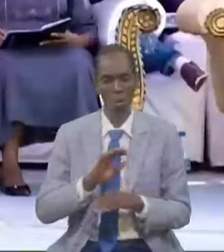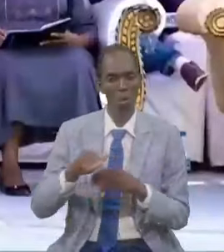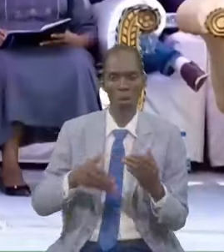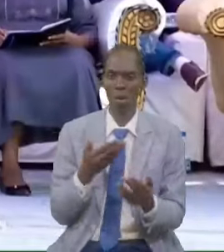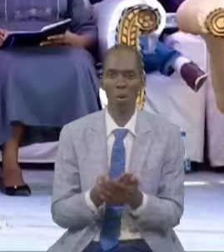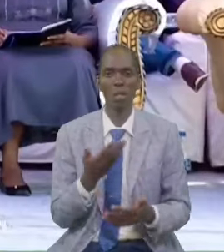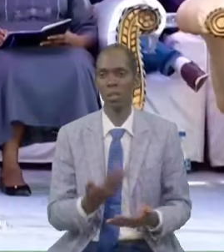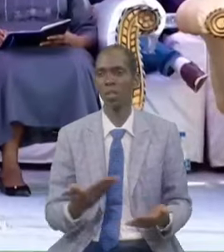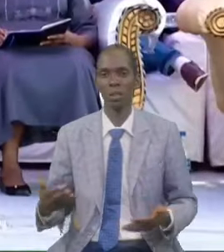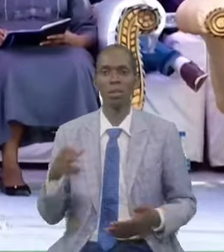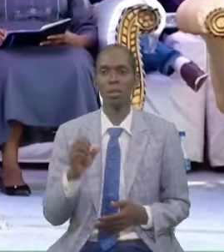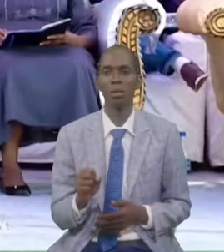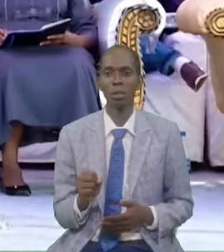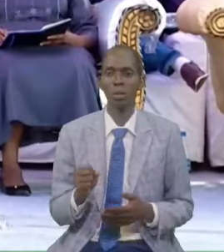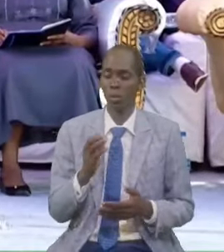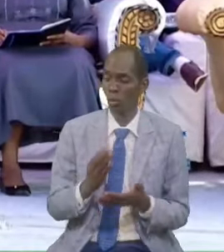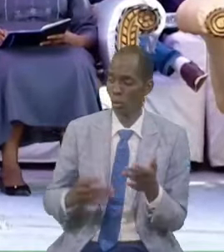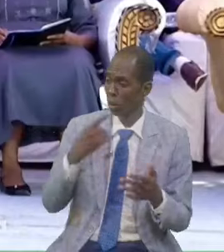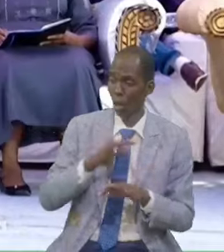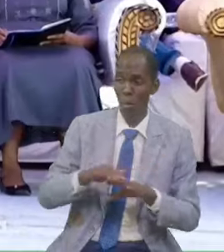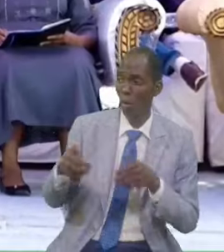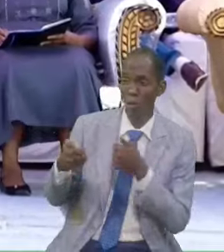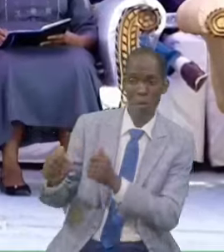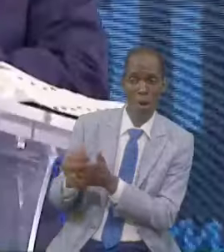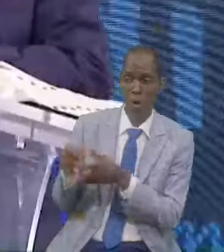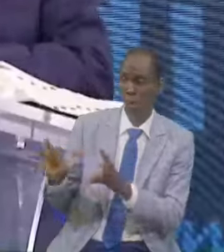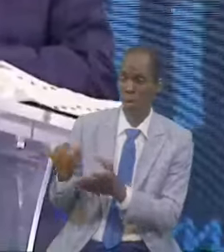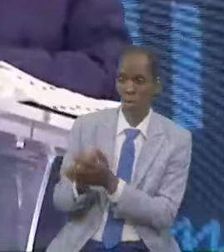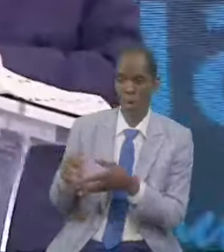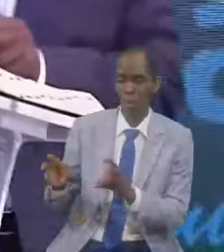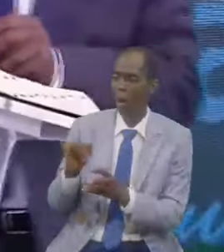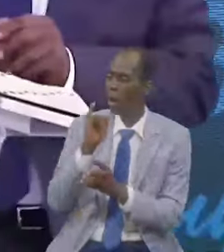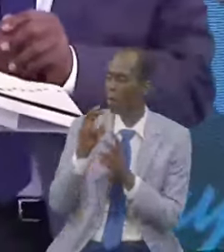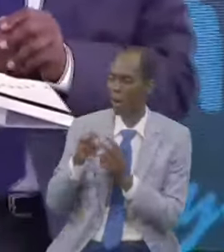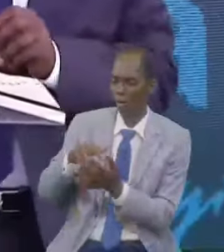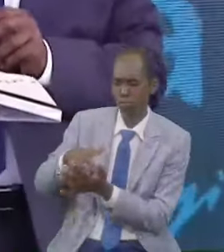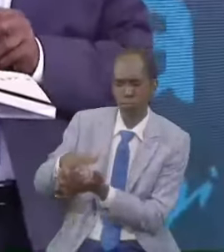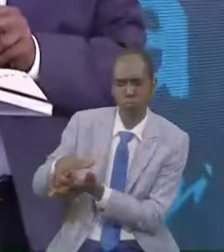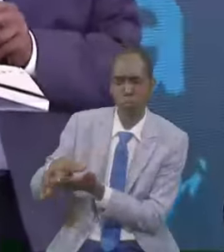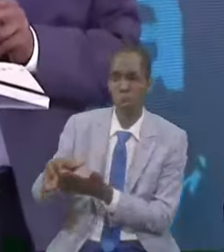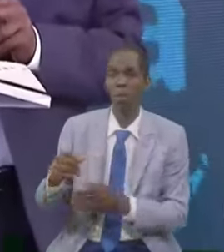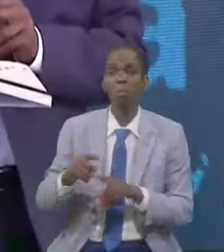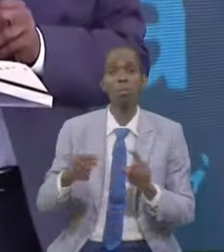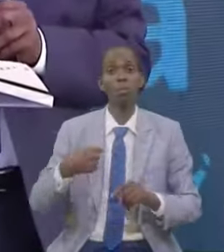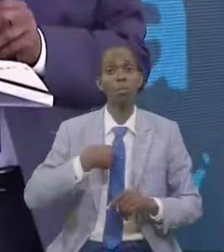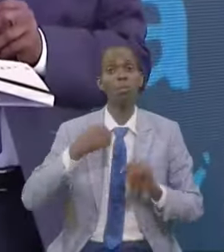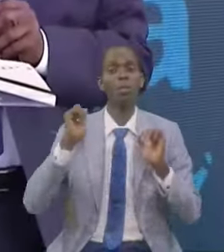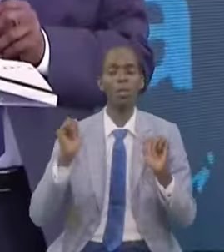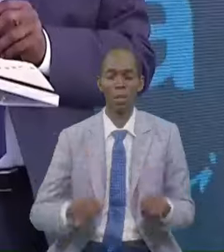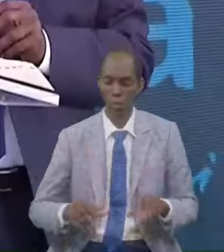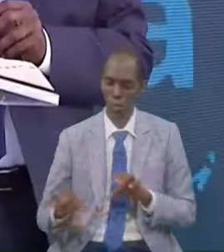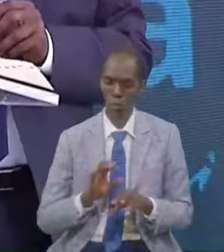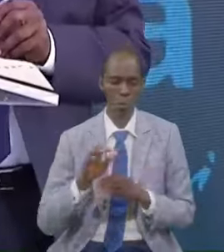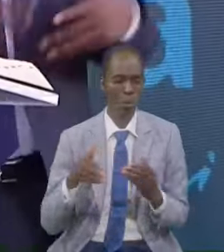చేయగలను. ఐ కెనాట్ గో దట్ వే ఇస్ టు రఫ్ బట్ ఐ కెన్ డు ఆల్ థింగ్స్ ఆ మార్గం బాలేదు నేను వెళ్ళలేను కానీ నేను